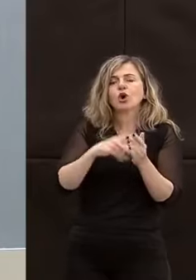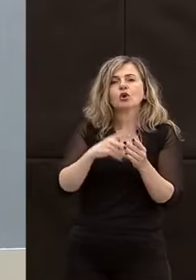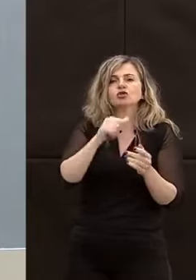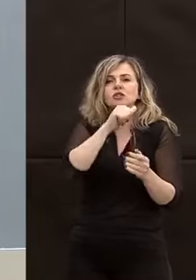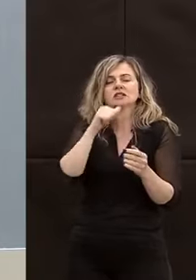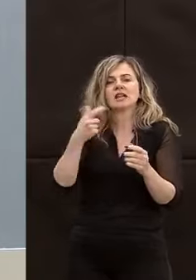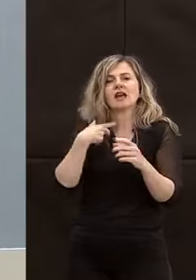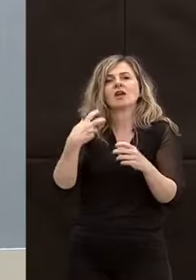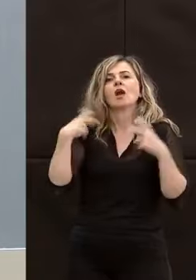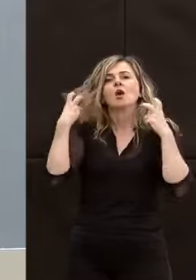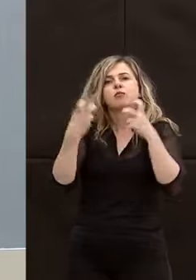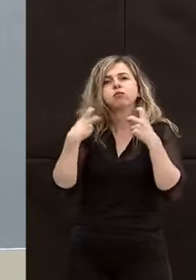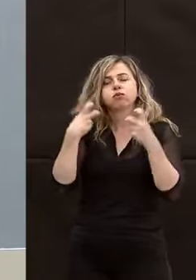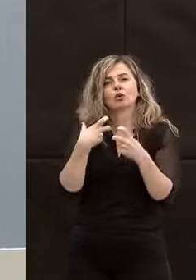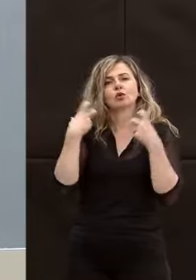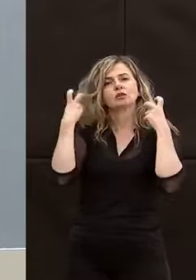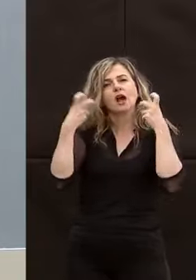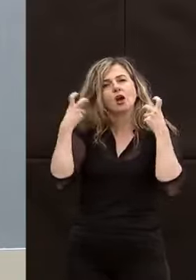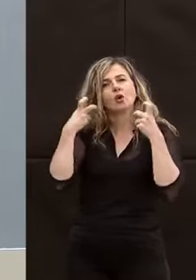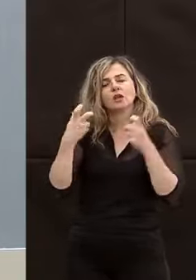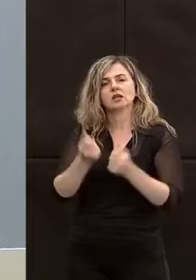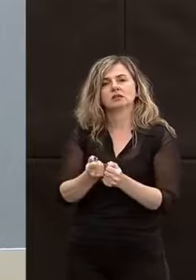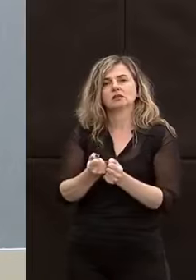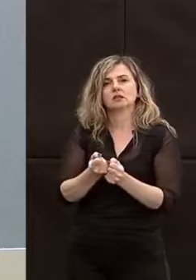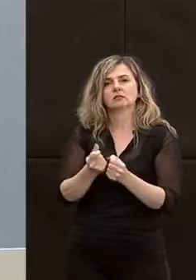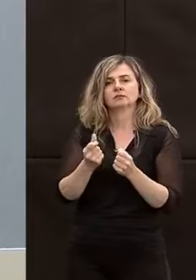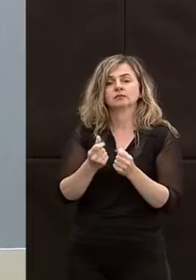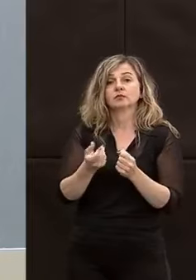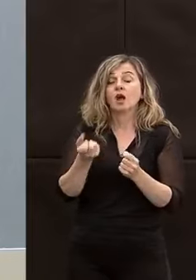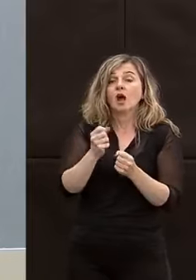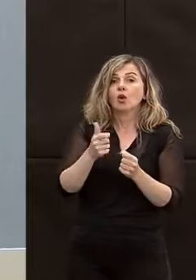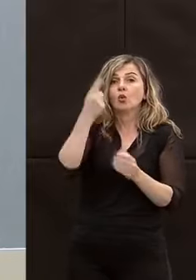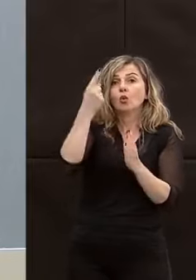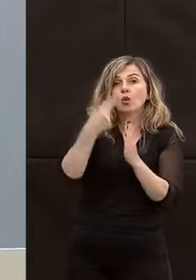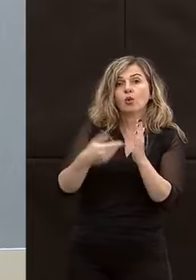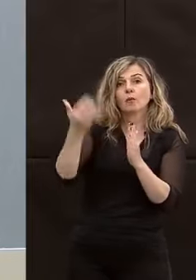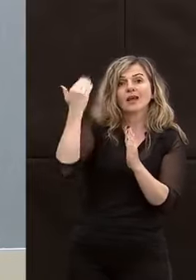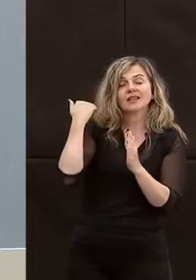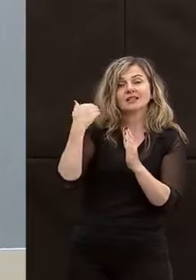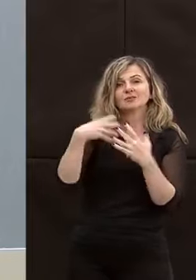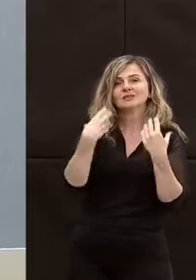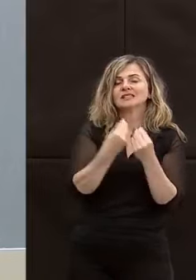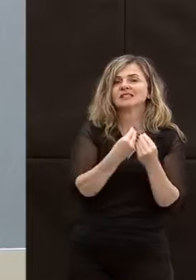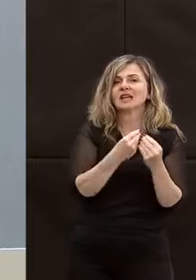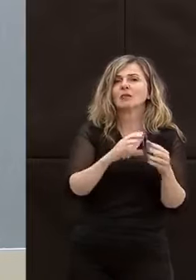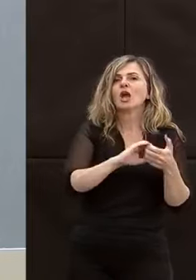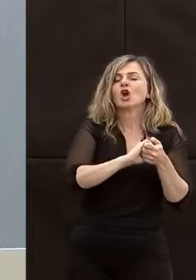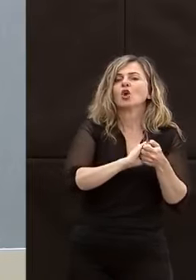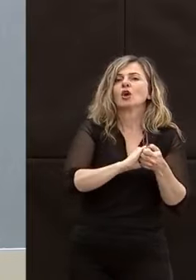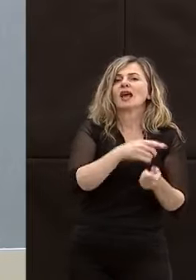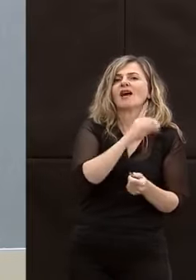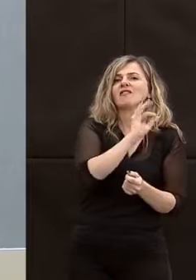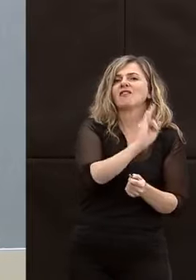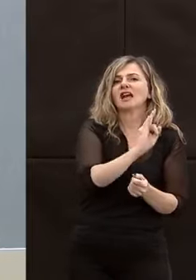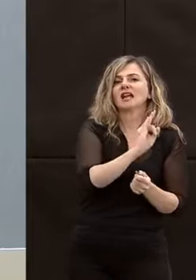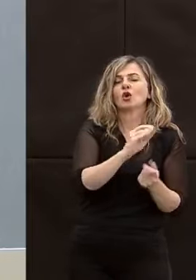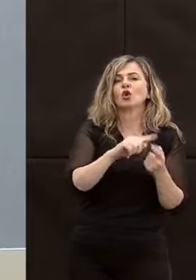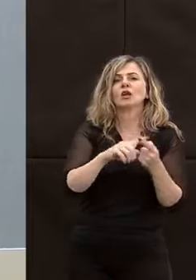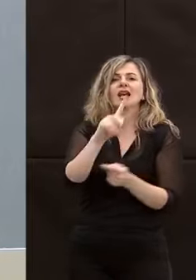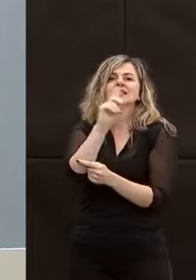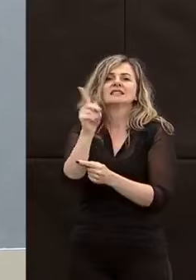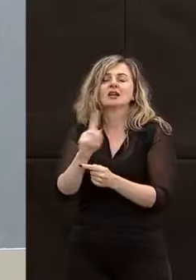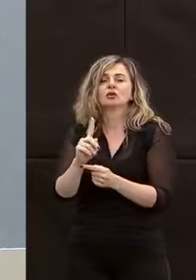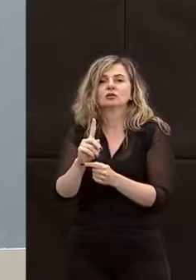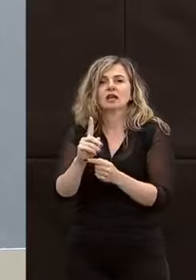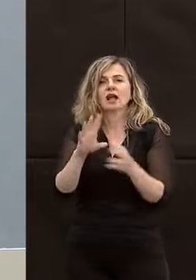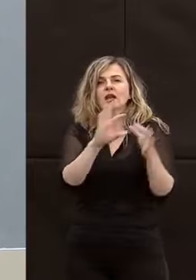e il fatto che noi ancora un mese fa con il collega failoni con la collega zanotelli e con la regia del